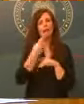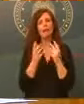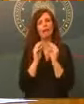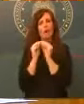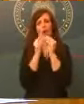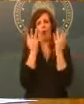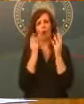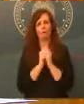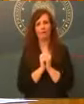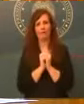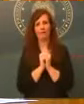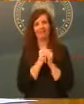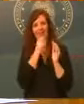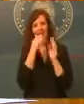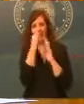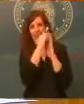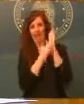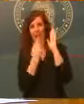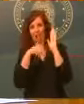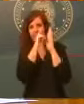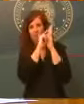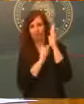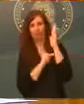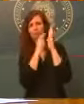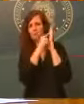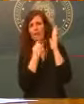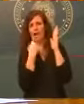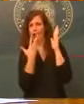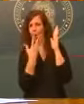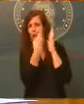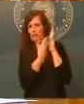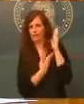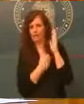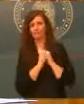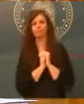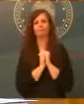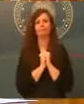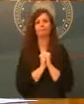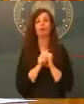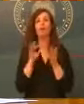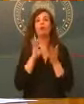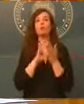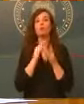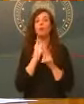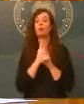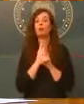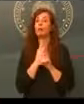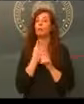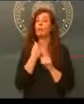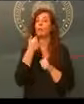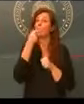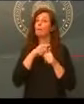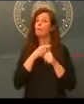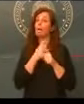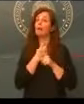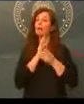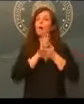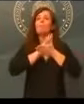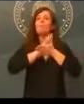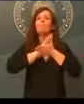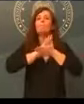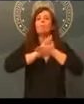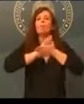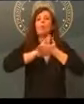dicono queste linee guida? Le scuole innanzitutto dovranno essere pulite. Abbiamo investito milioni di euro per